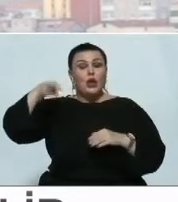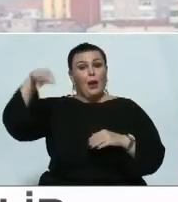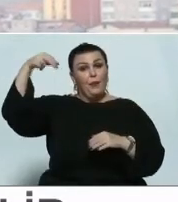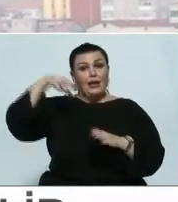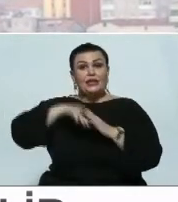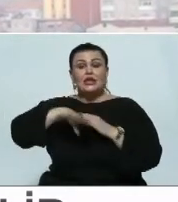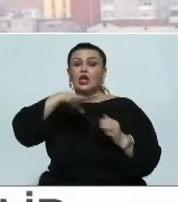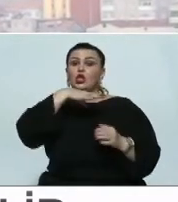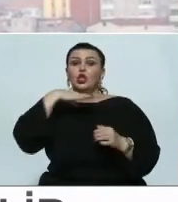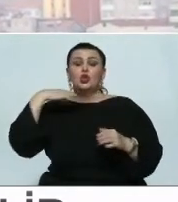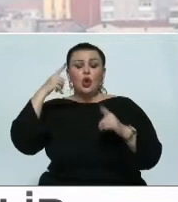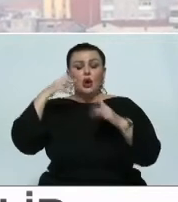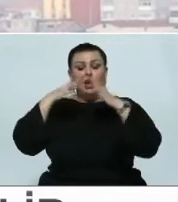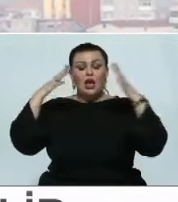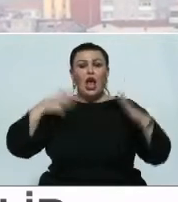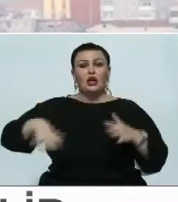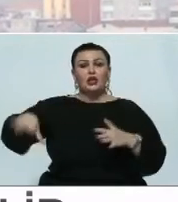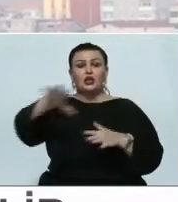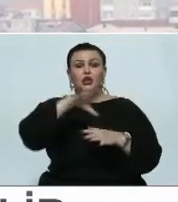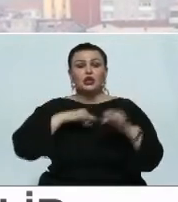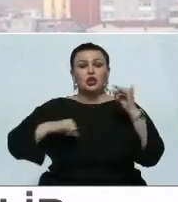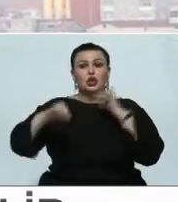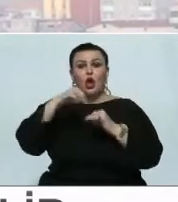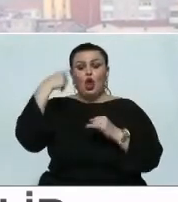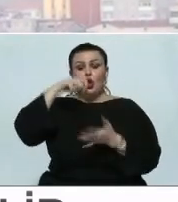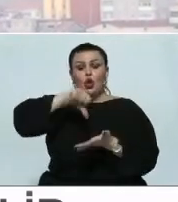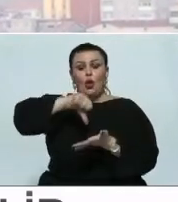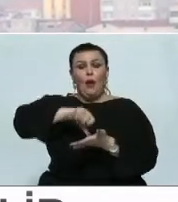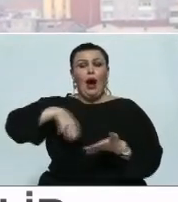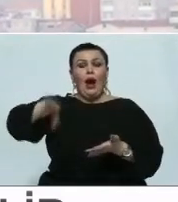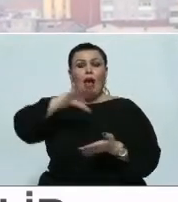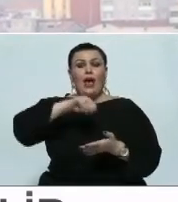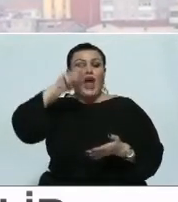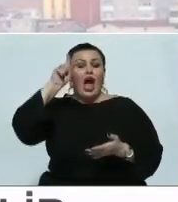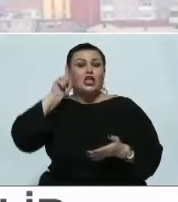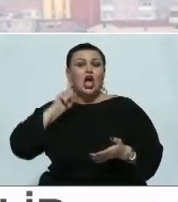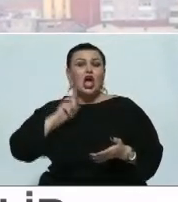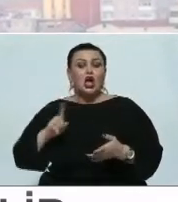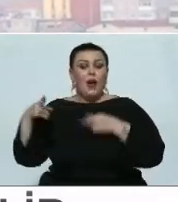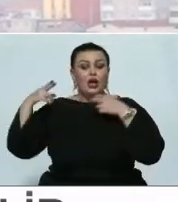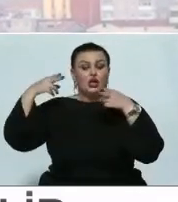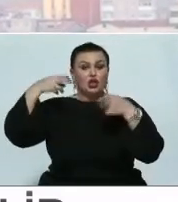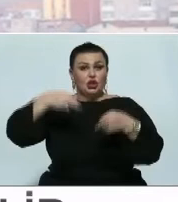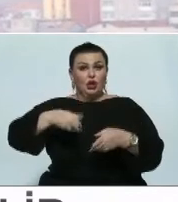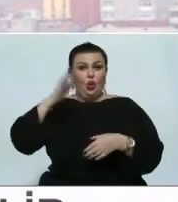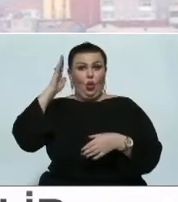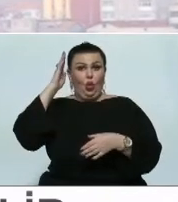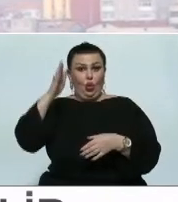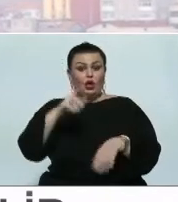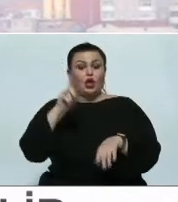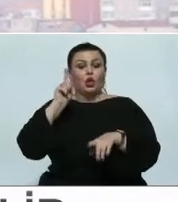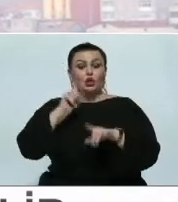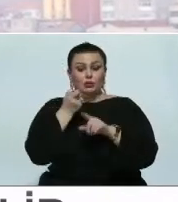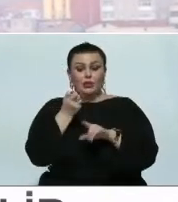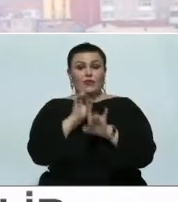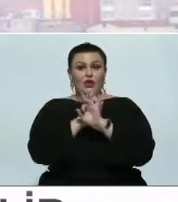çox geniş tərkibdə nümayəndə heyəti ilə Azərbaycana yola düşür. Az sonra bu barədə danışacağıq.